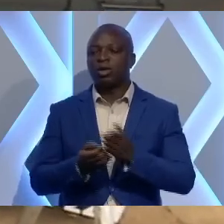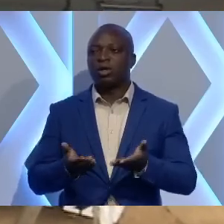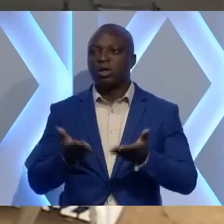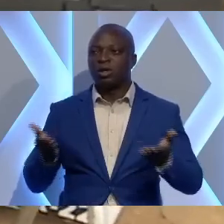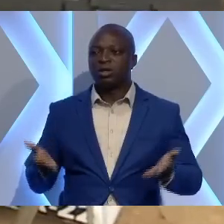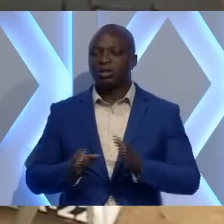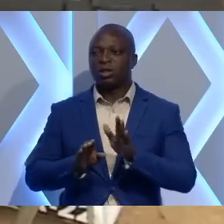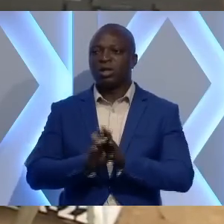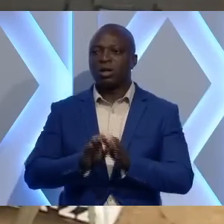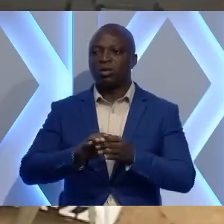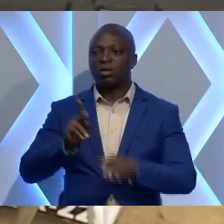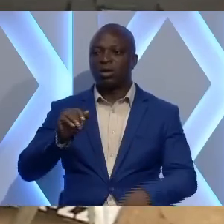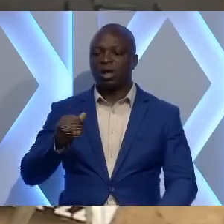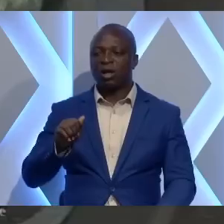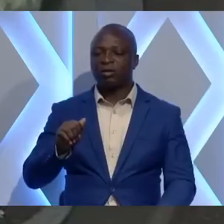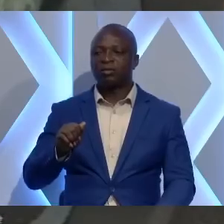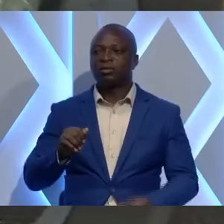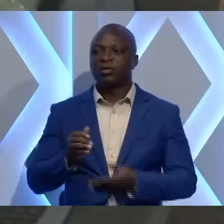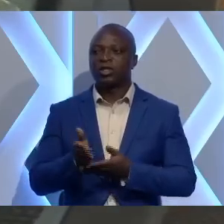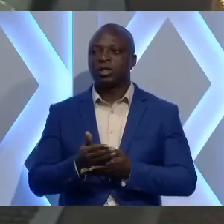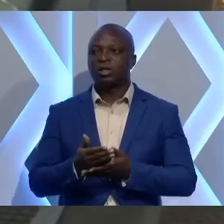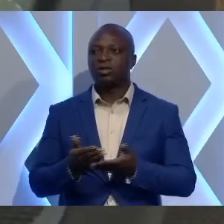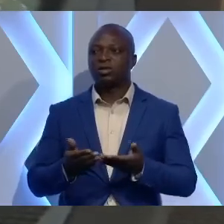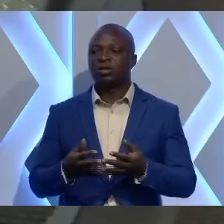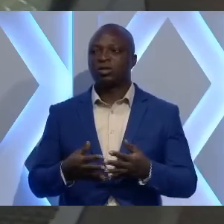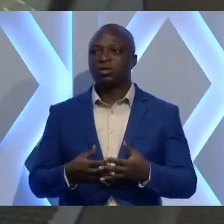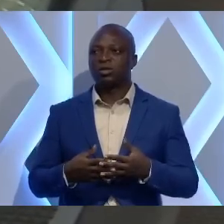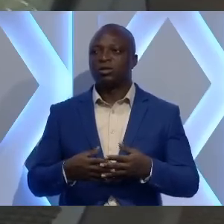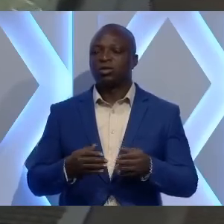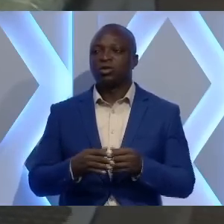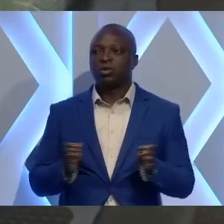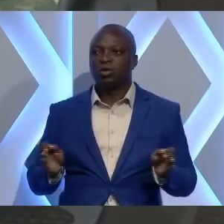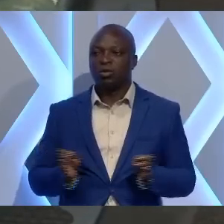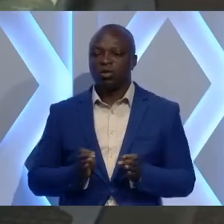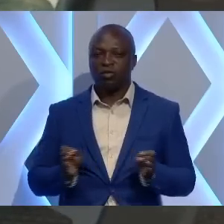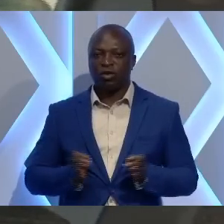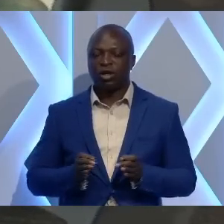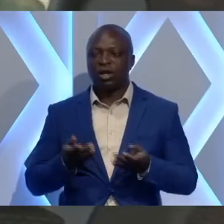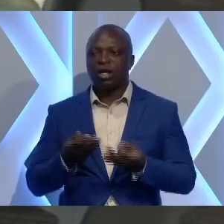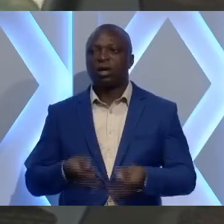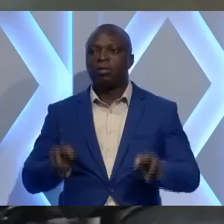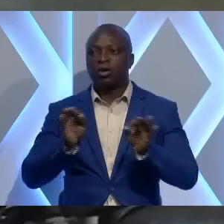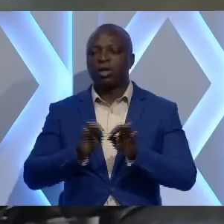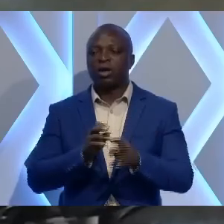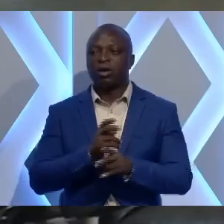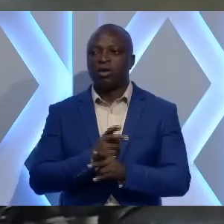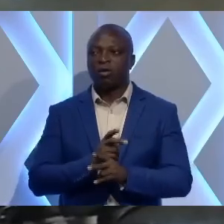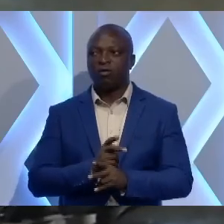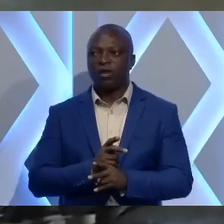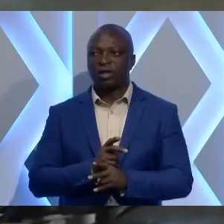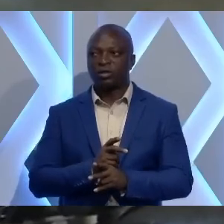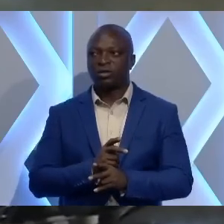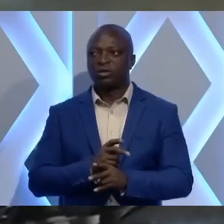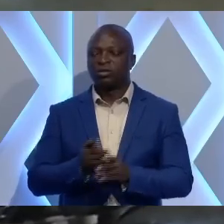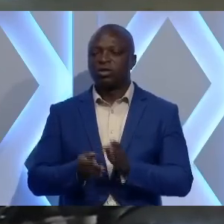c'est l'étape de Cara. Les réfrigérants, ce sont des substances qui produisent le froid. Et il est important qu'on veille pour